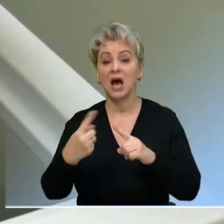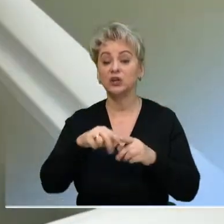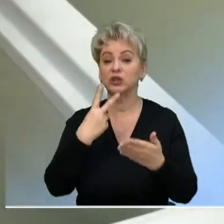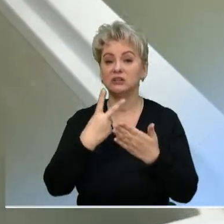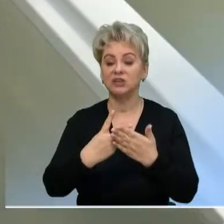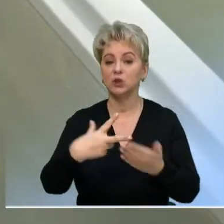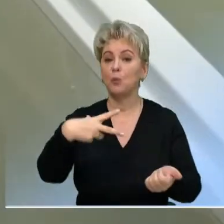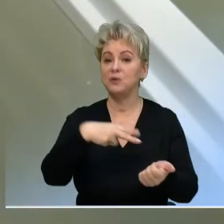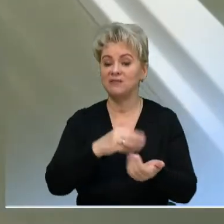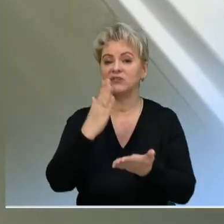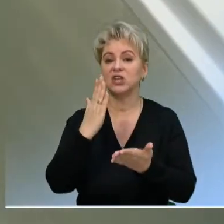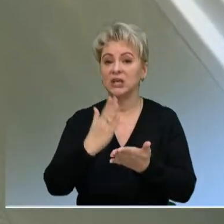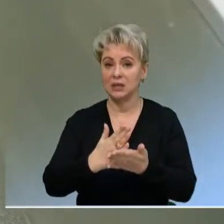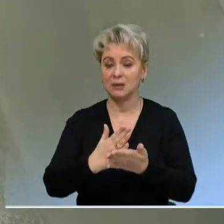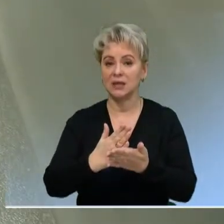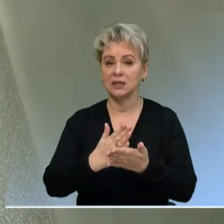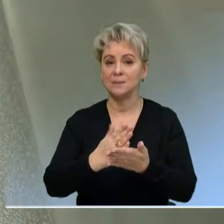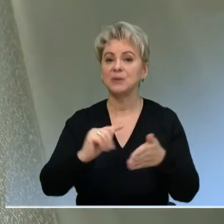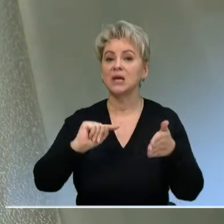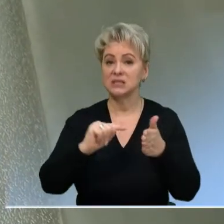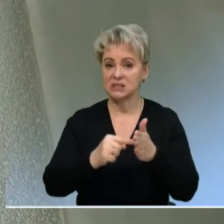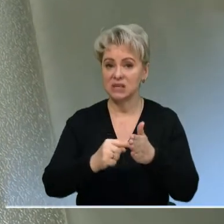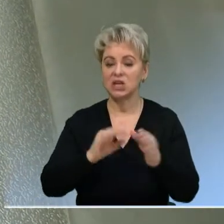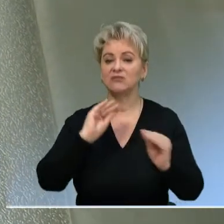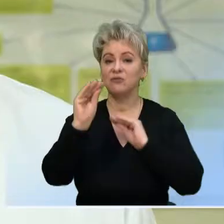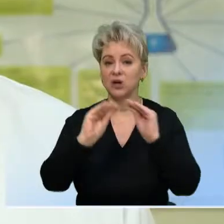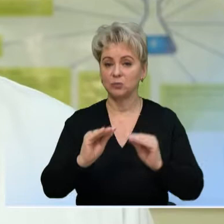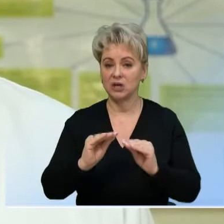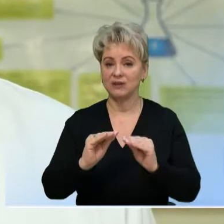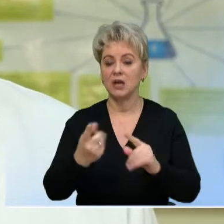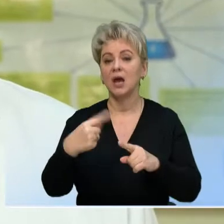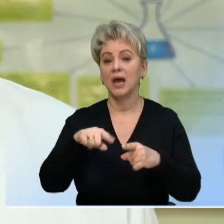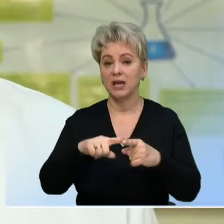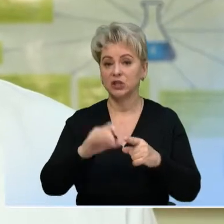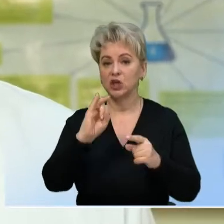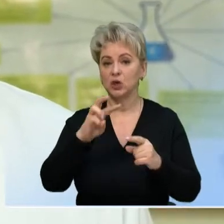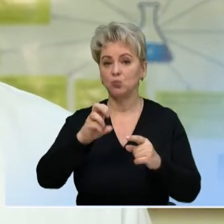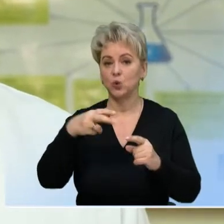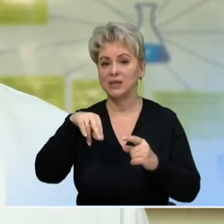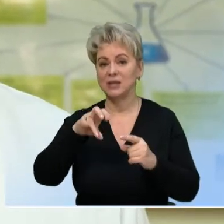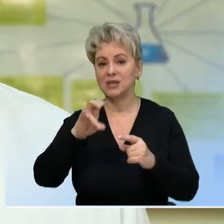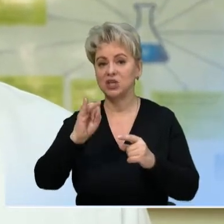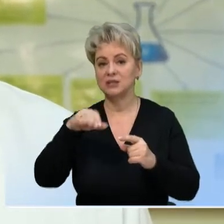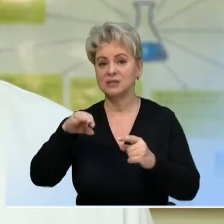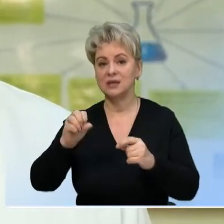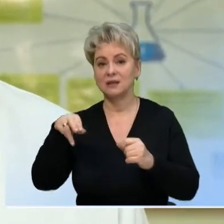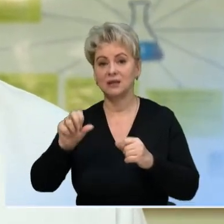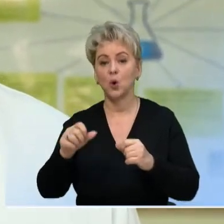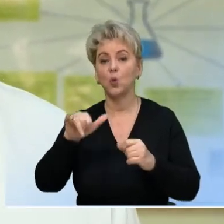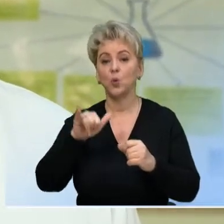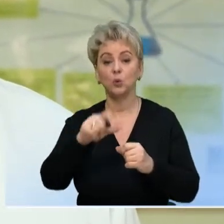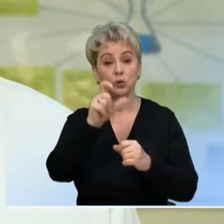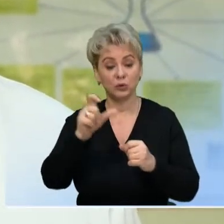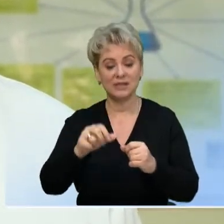вид прививки имеет цель формирования этого иммунитета у населения.